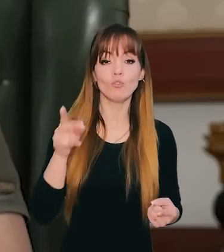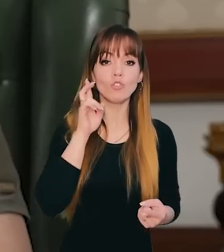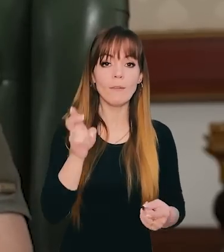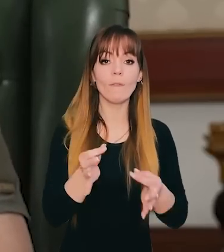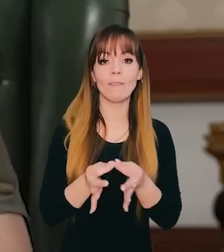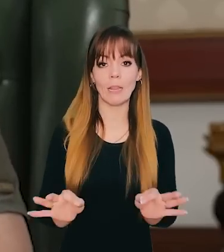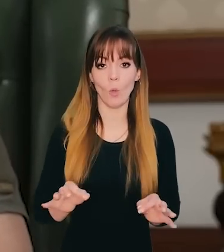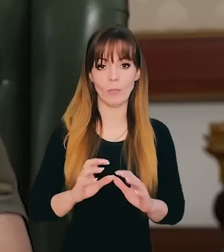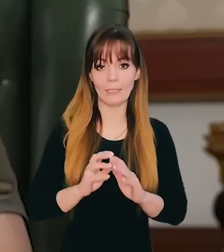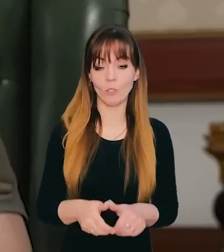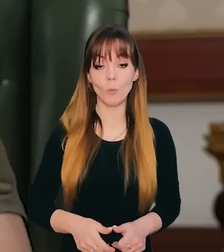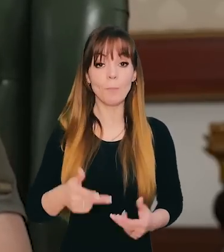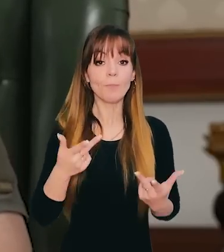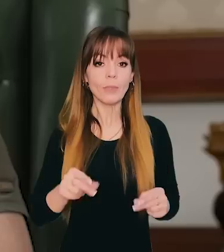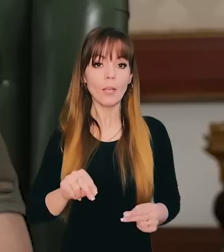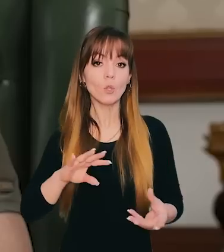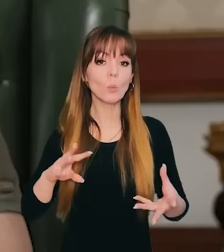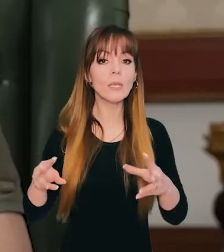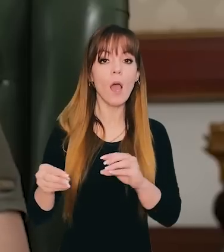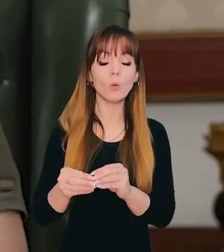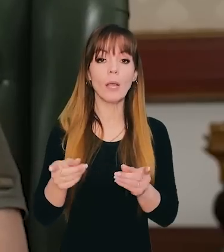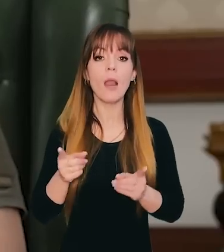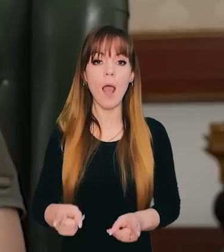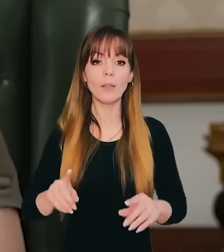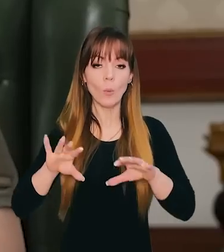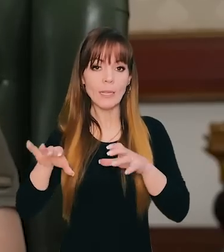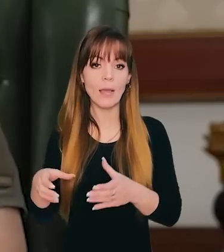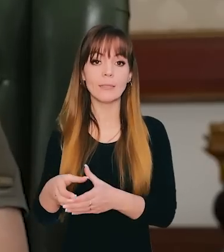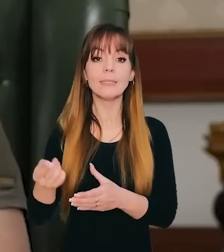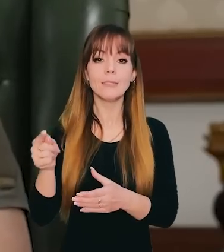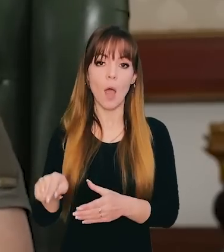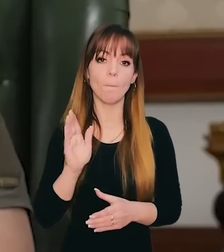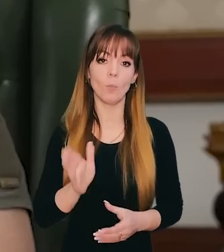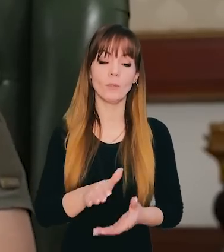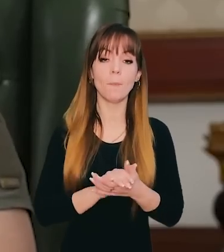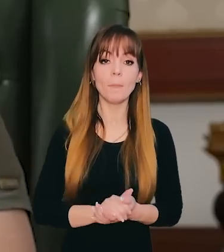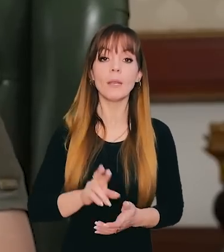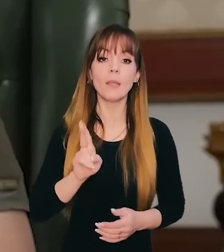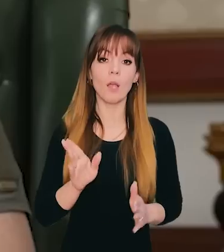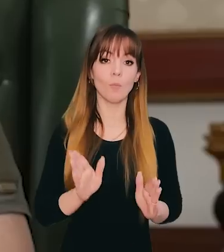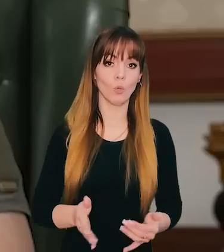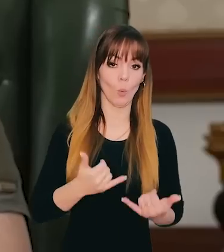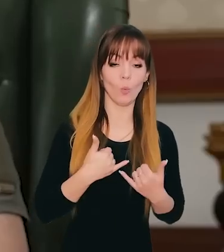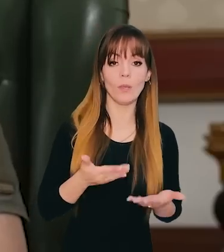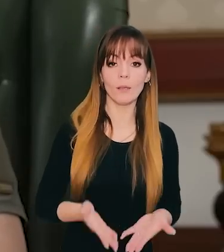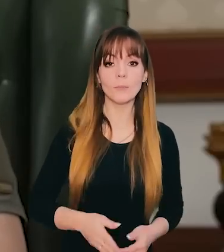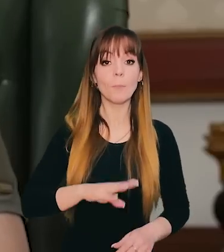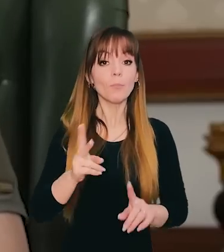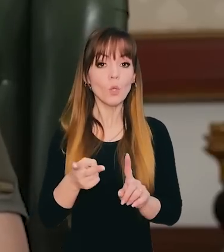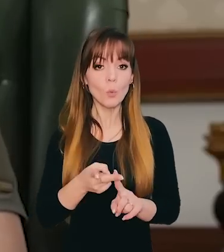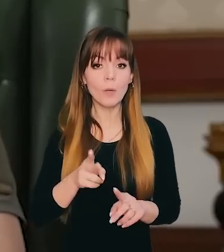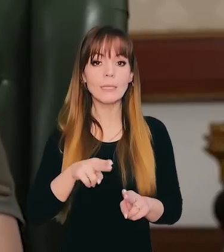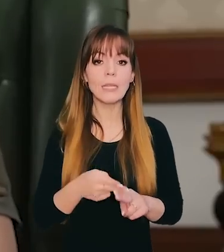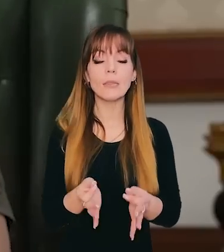будь-яку іншу державу вільного світу де досягається реальна єдність там буде мир як він буде у нас